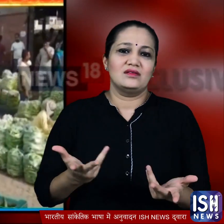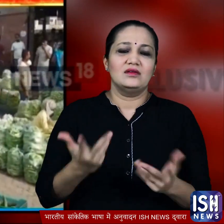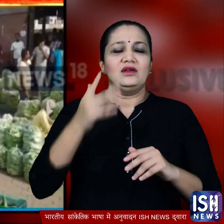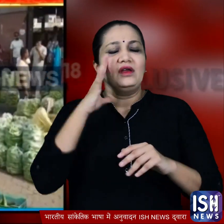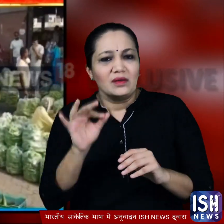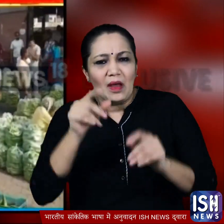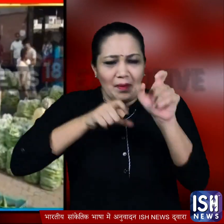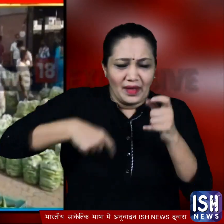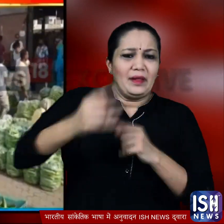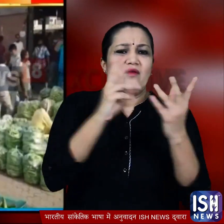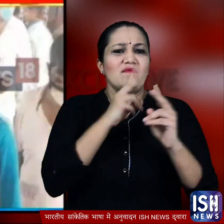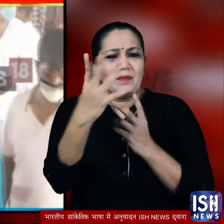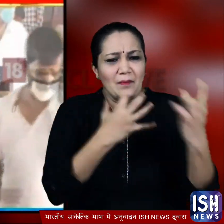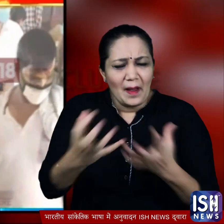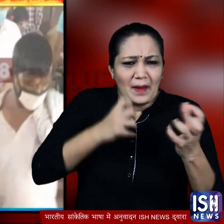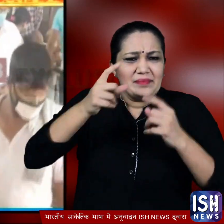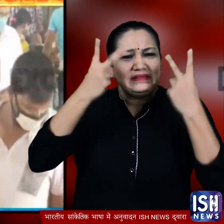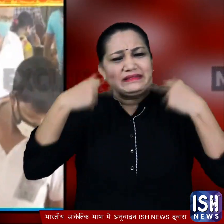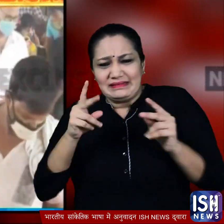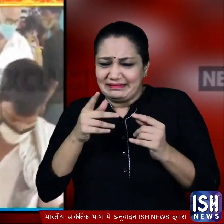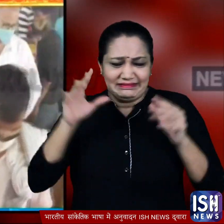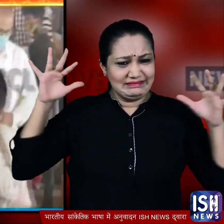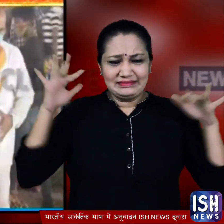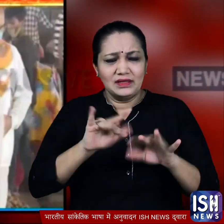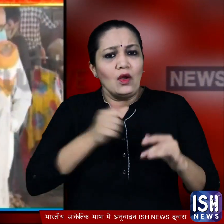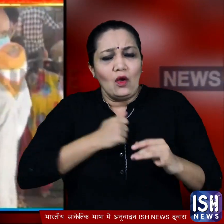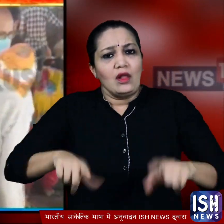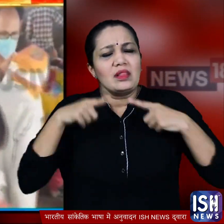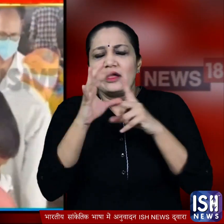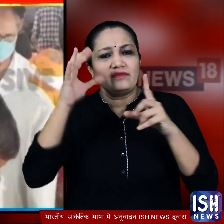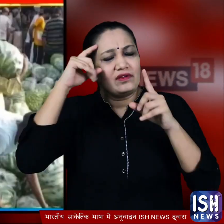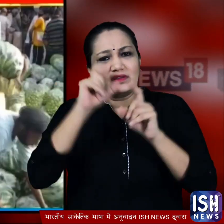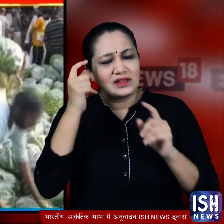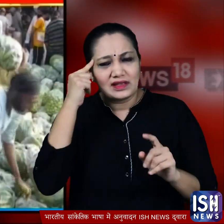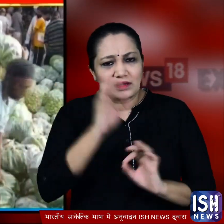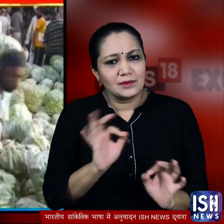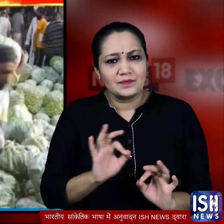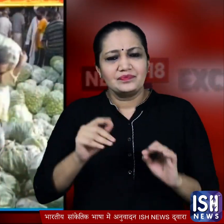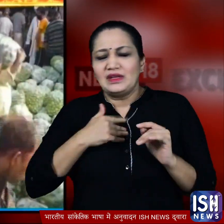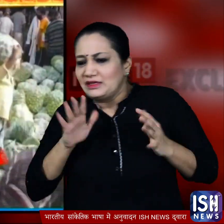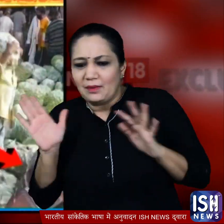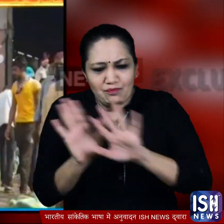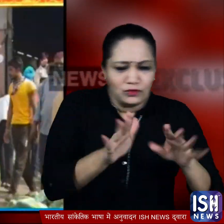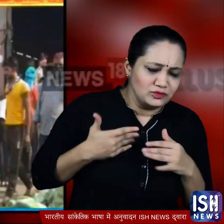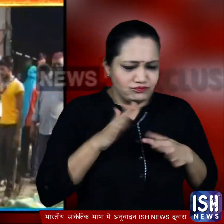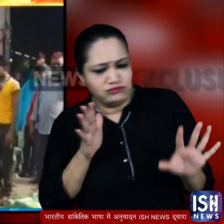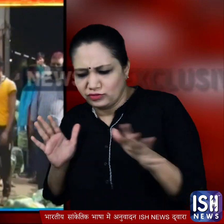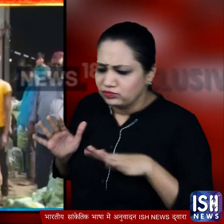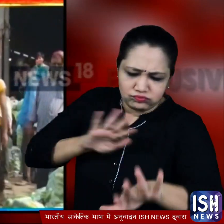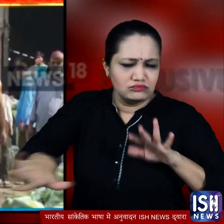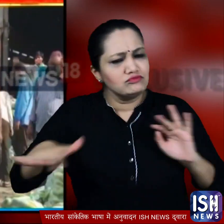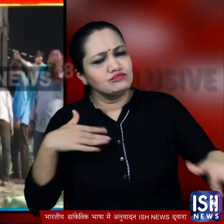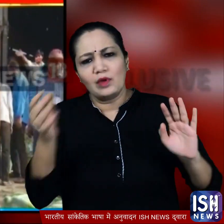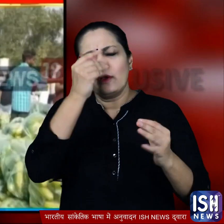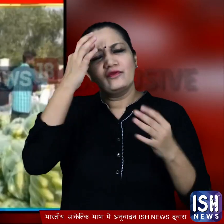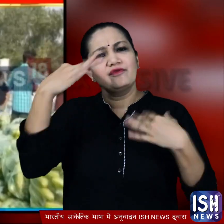मंडी में मौजूद लोग सब्जी खरीदने के लिए इतने बेसब्र दिखे कि उन्होंने अपनी जान तक की परवाह नहीं की। वो एक दूसरे को धक्का मारते हुए मंडी में